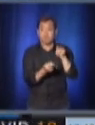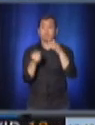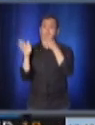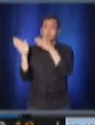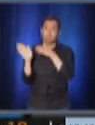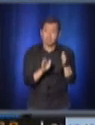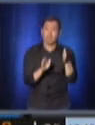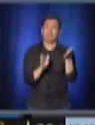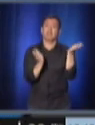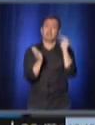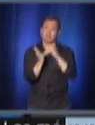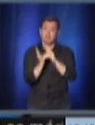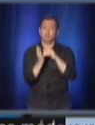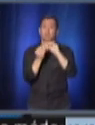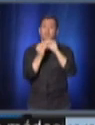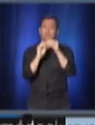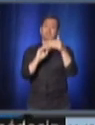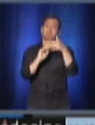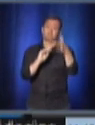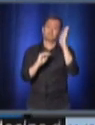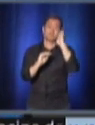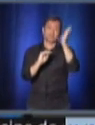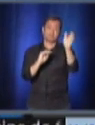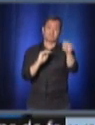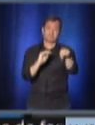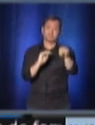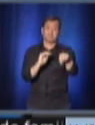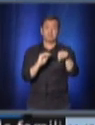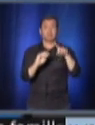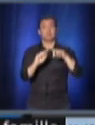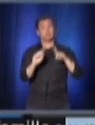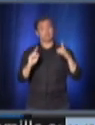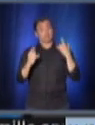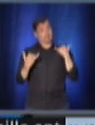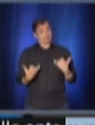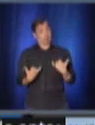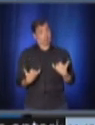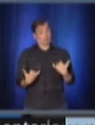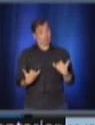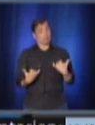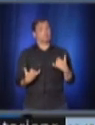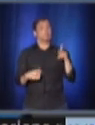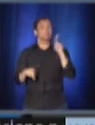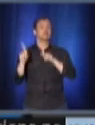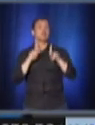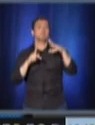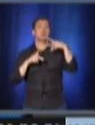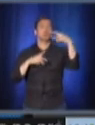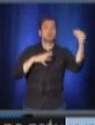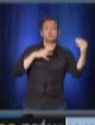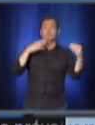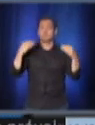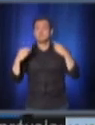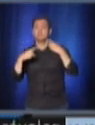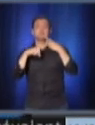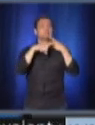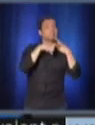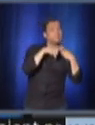deuxième, j'estime qu'il nous faut respecter les 2 mètres. C'est ça le déconfinement qui est